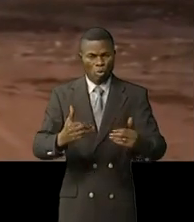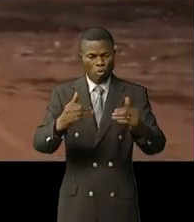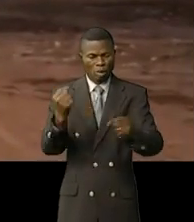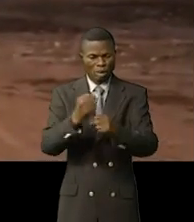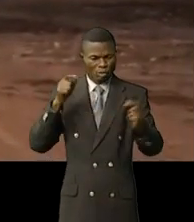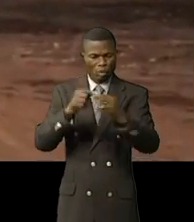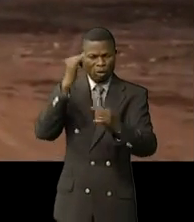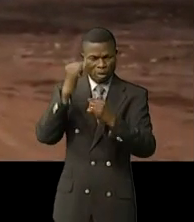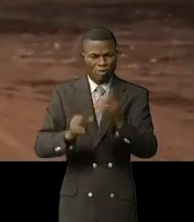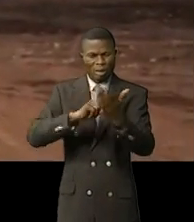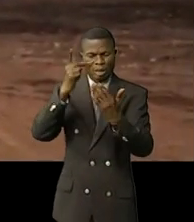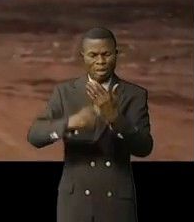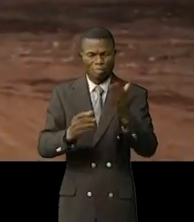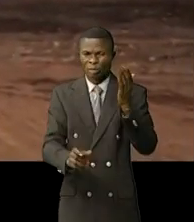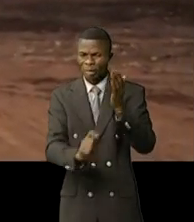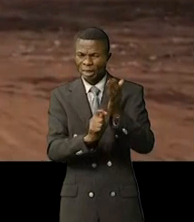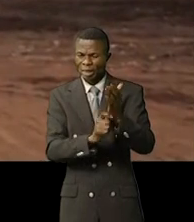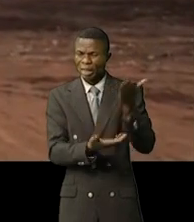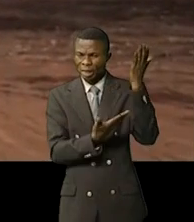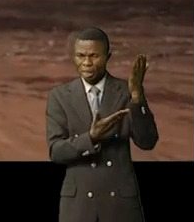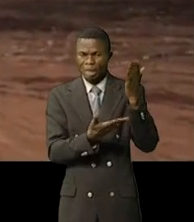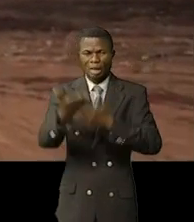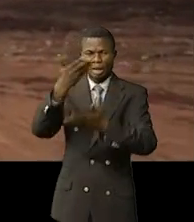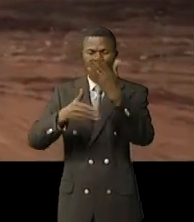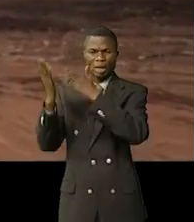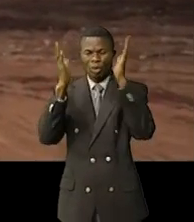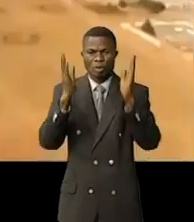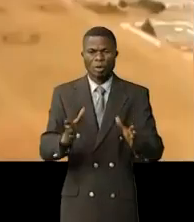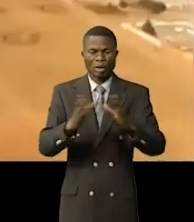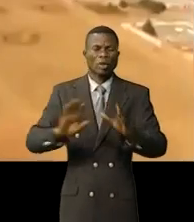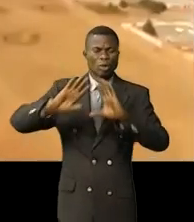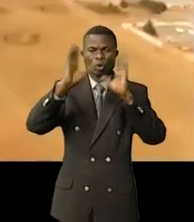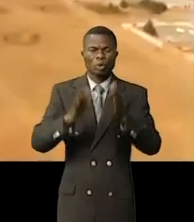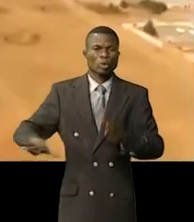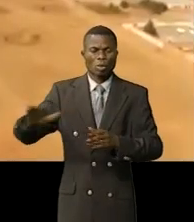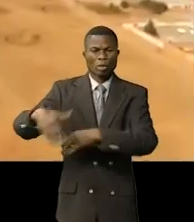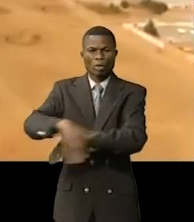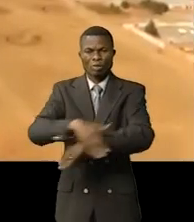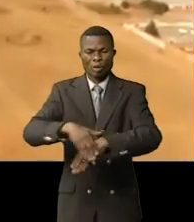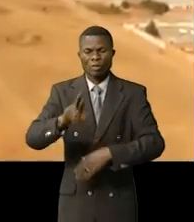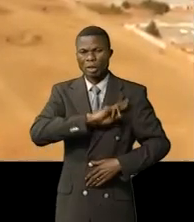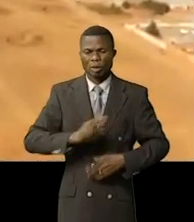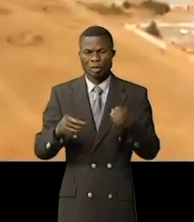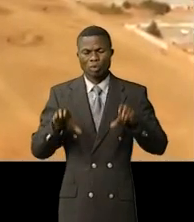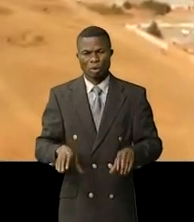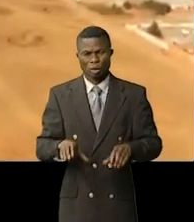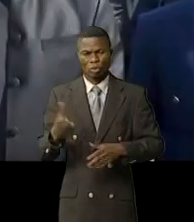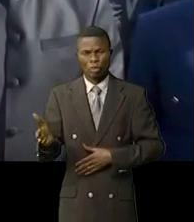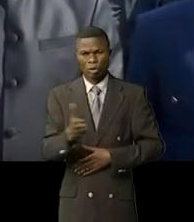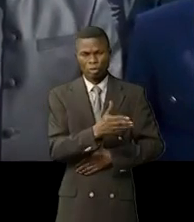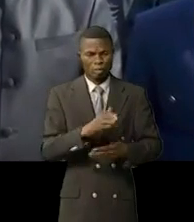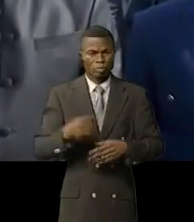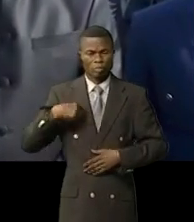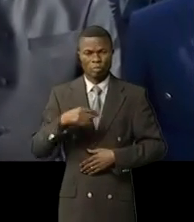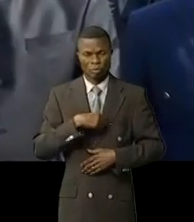travaux de ce grand projet stratégique dans les échanges commerciaux avec tous les pays frontaliers de la RDC. Vous savez que nous